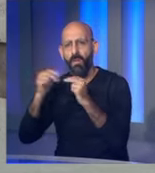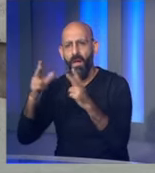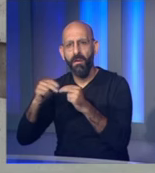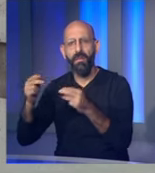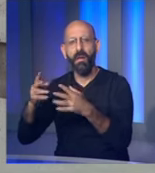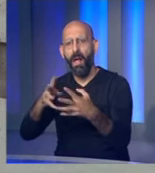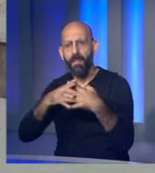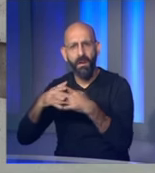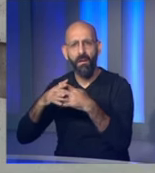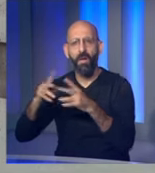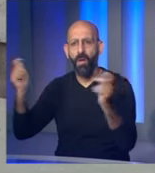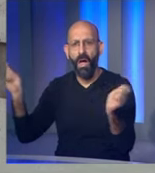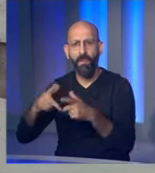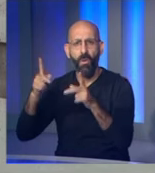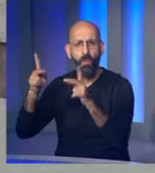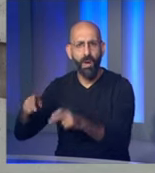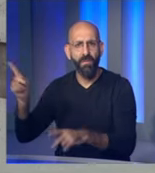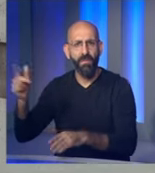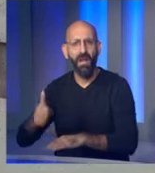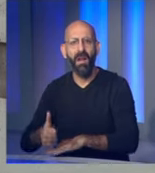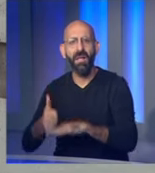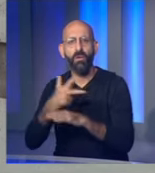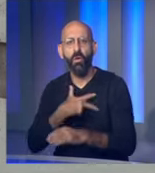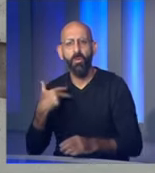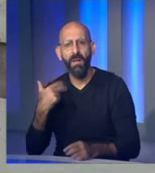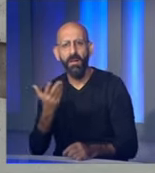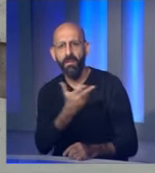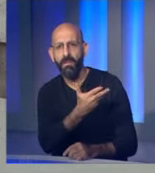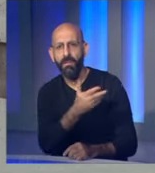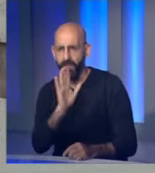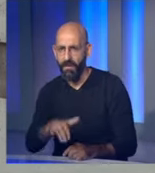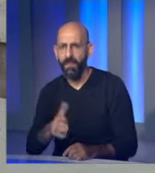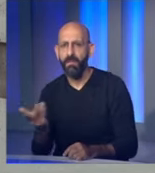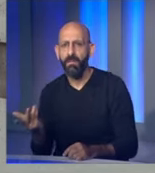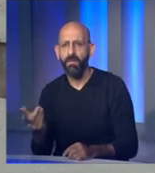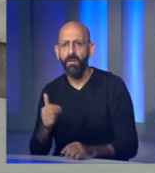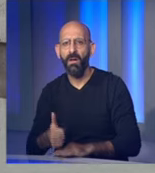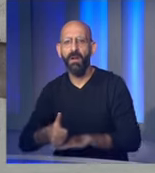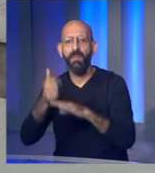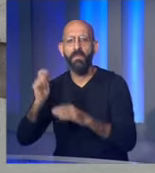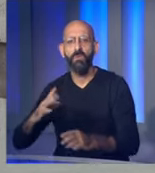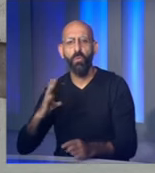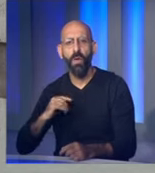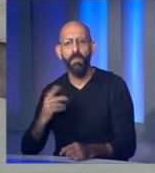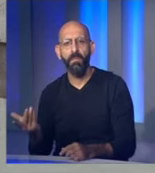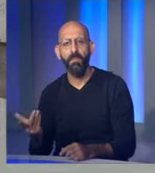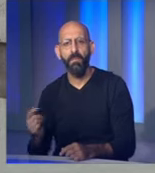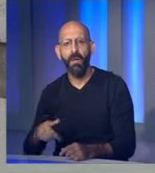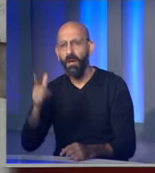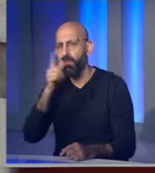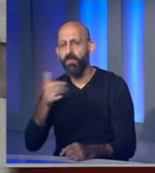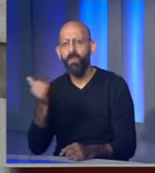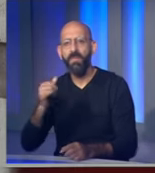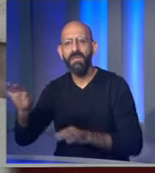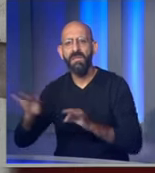المسوده المقدمه للحكومه اللبنانيه من قبل الولايات المتحده الامريكيه لوقف اطلاق النار رئيس حكومه